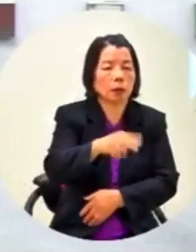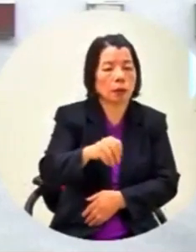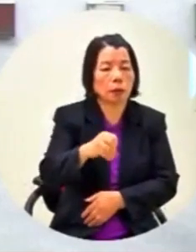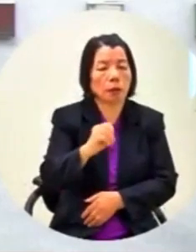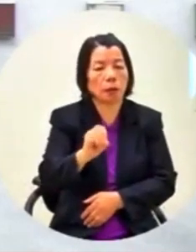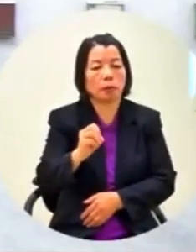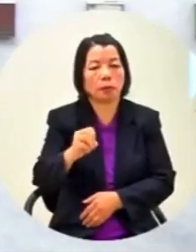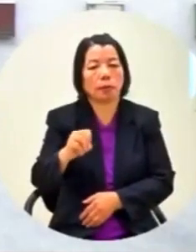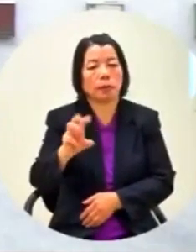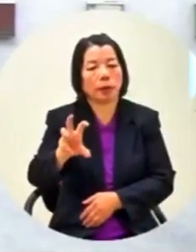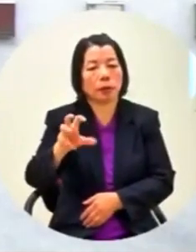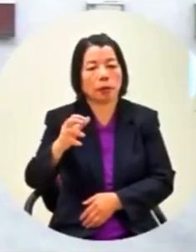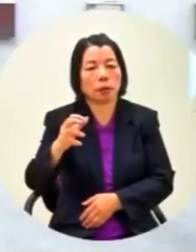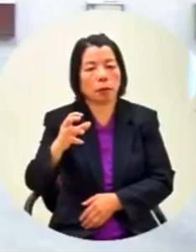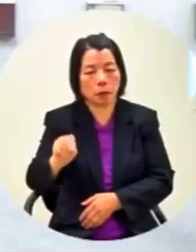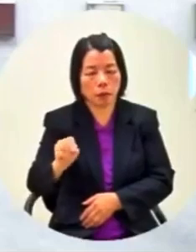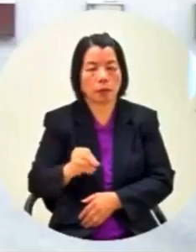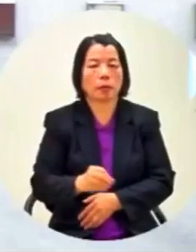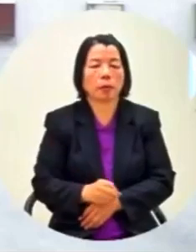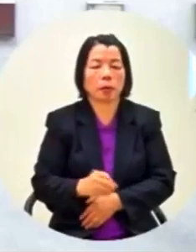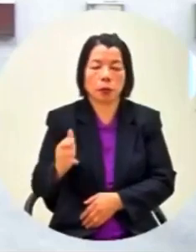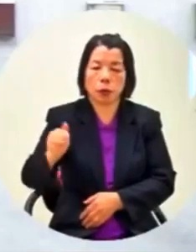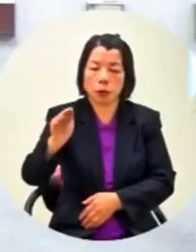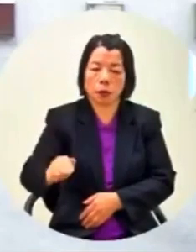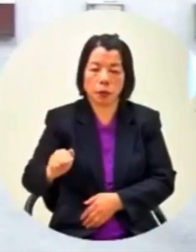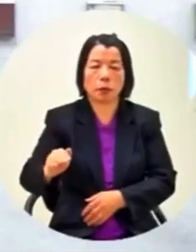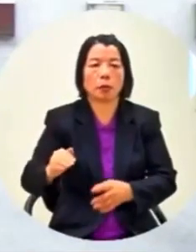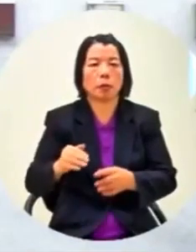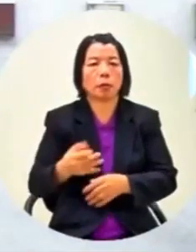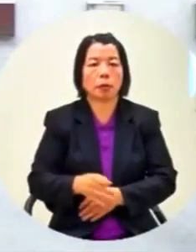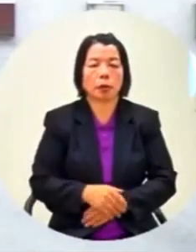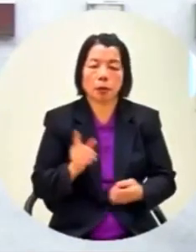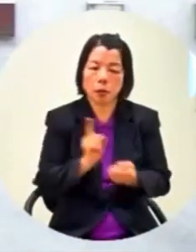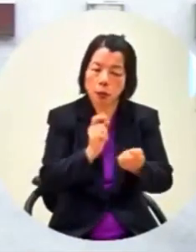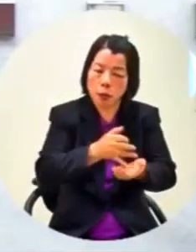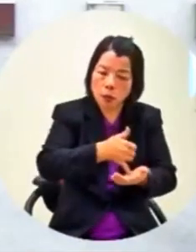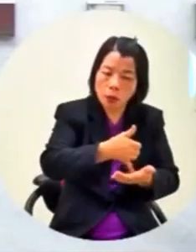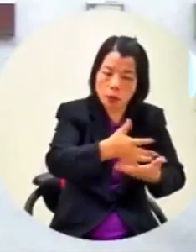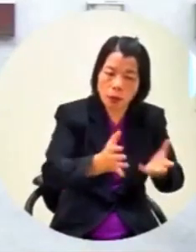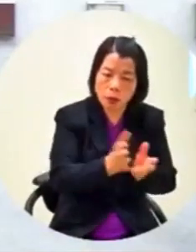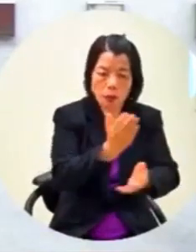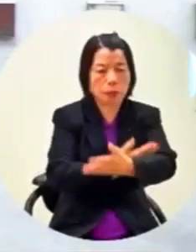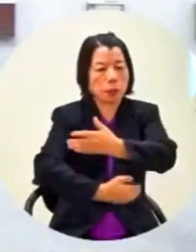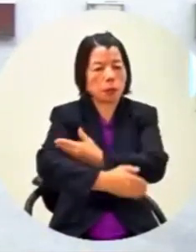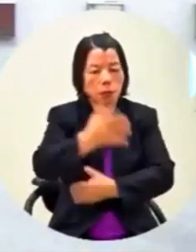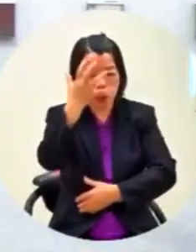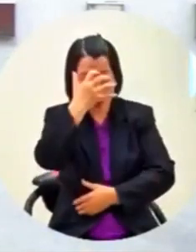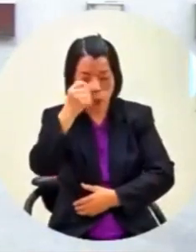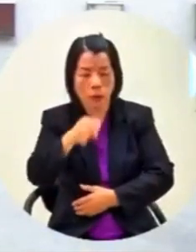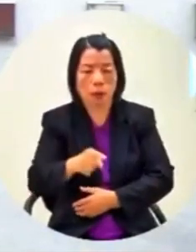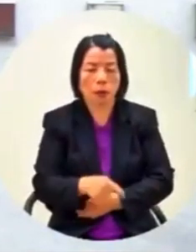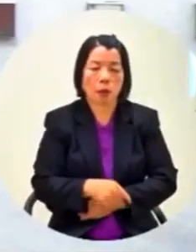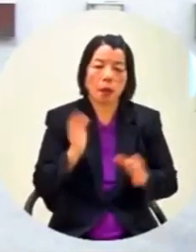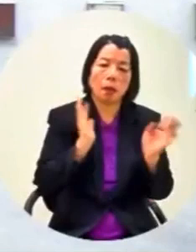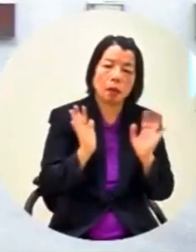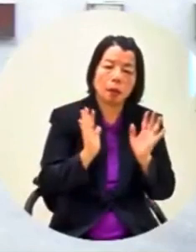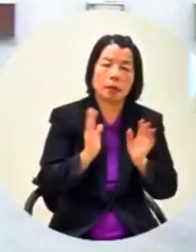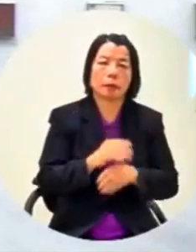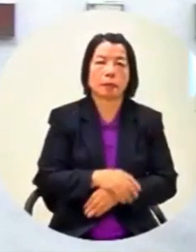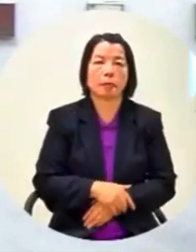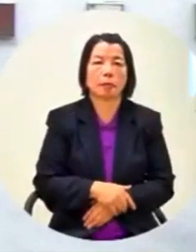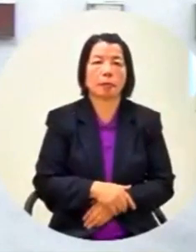2089000元。针对我们的弱势身心障碍者、老人以及儿童